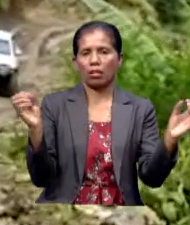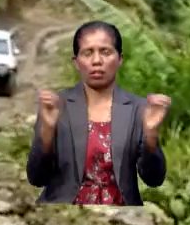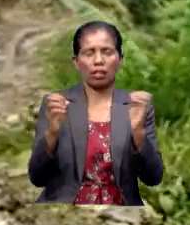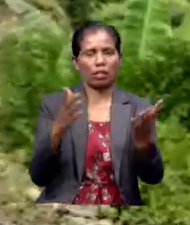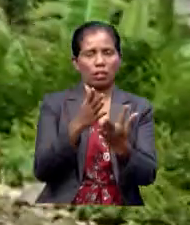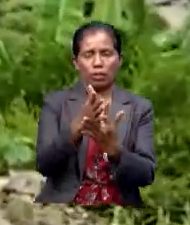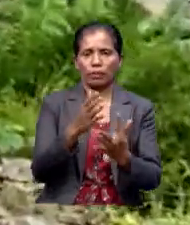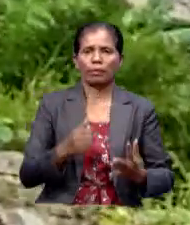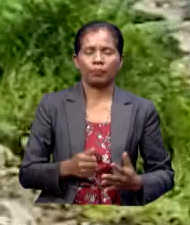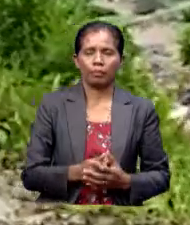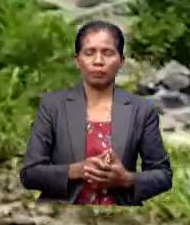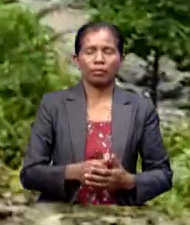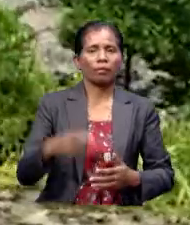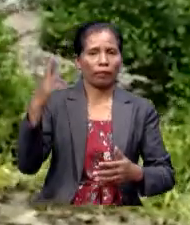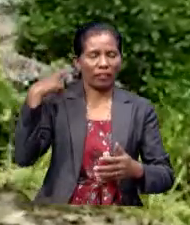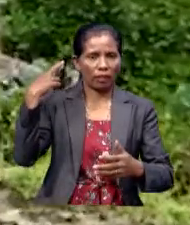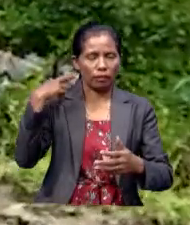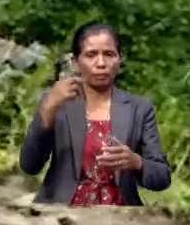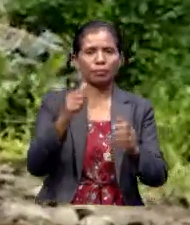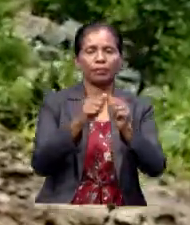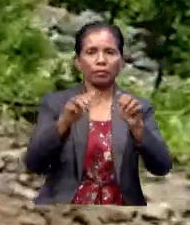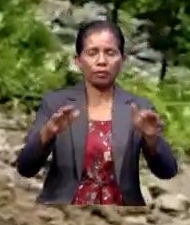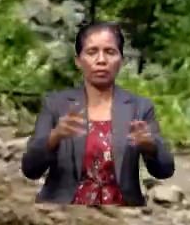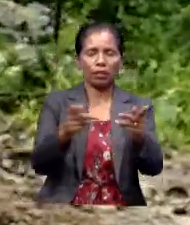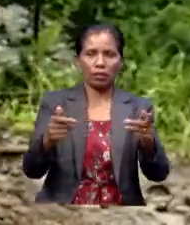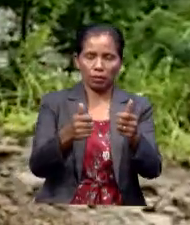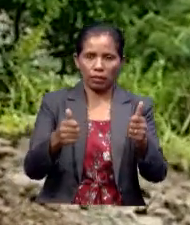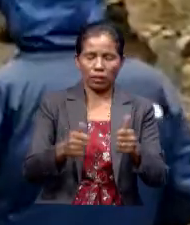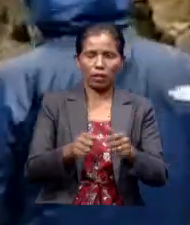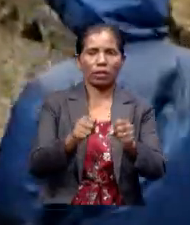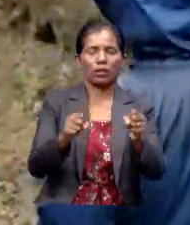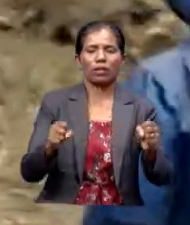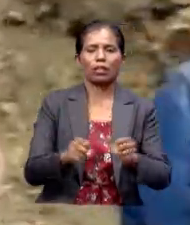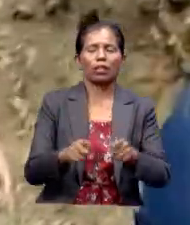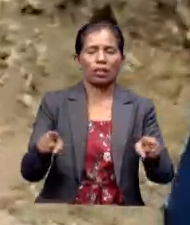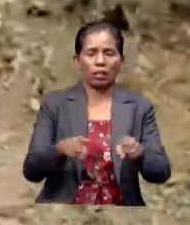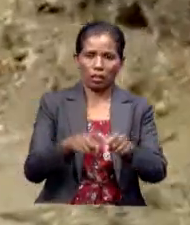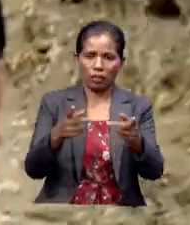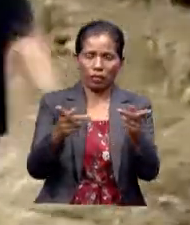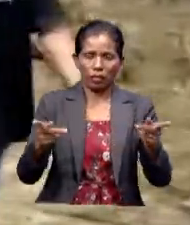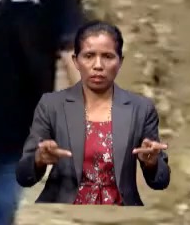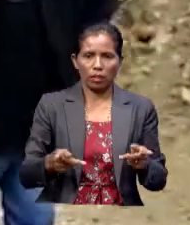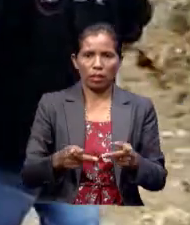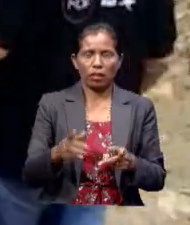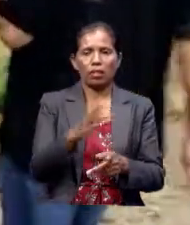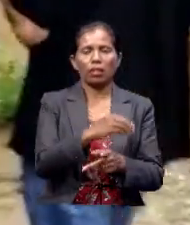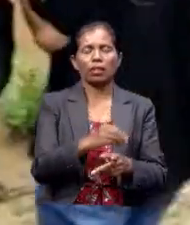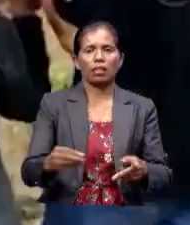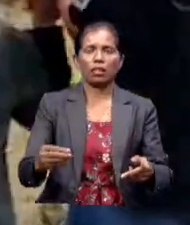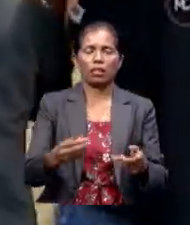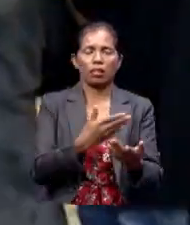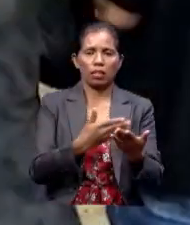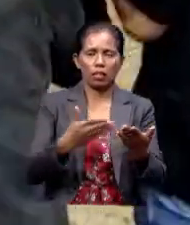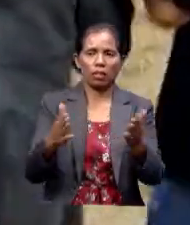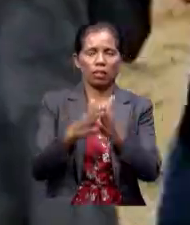Baradio Comunidade Mauloko Maubisi, administrador posto Maubisi reconhece suku Aituto nudar area nebe durante ne ia potensia bot ba produto